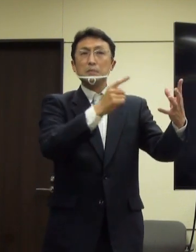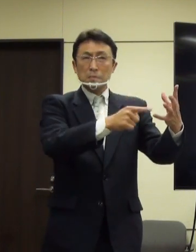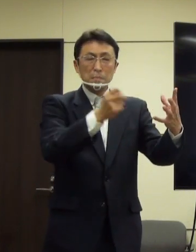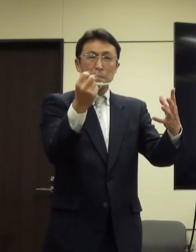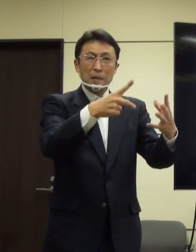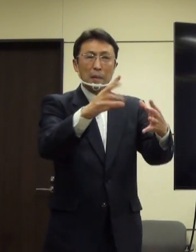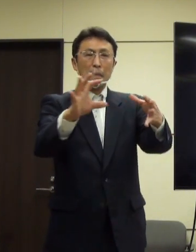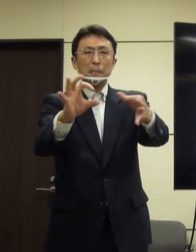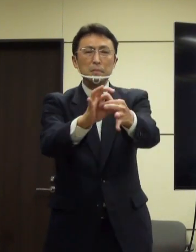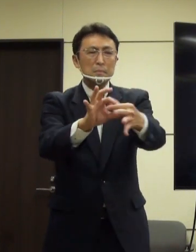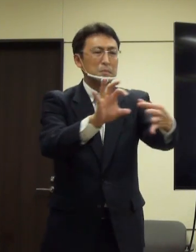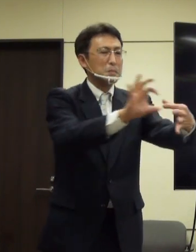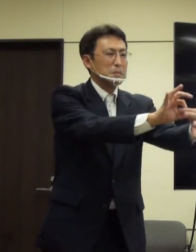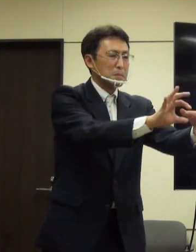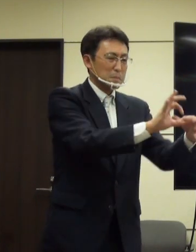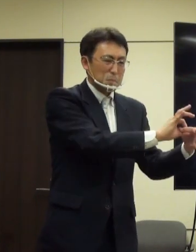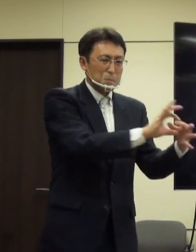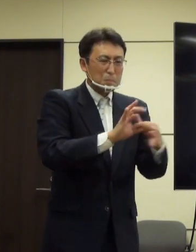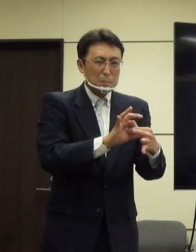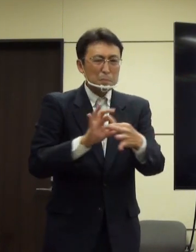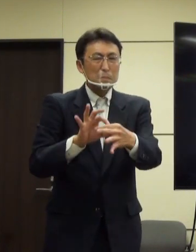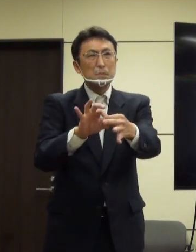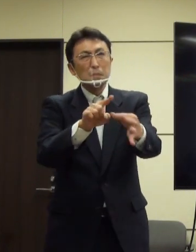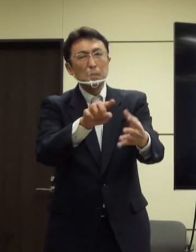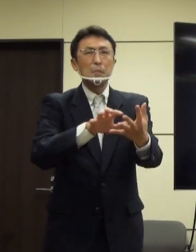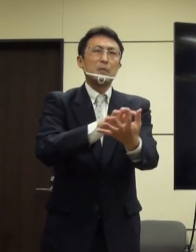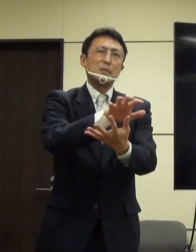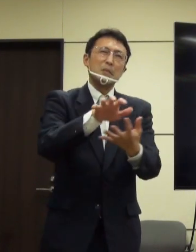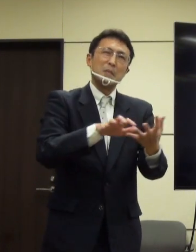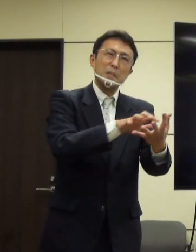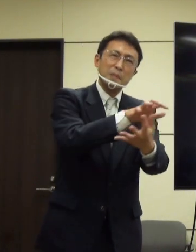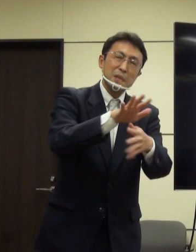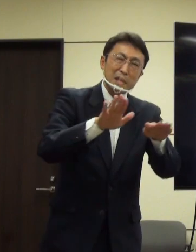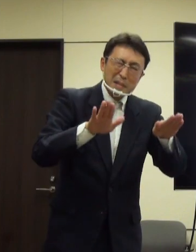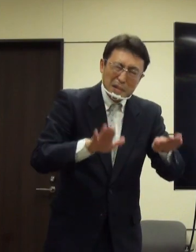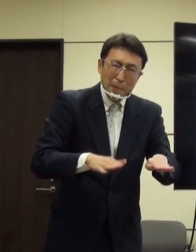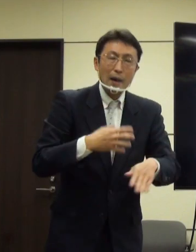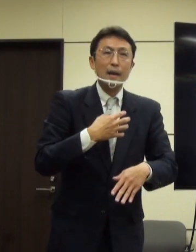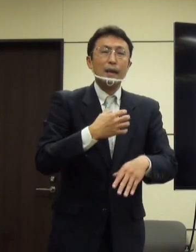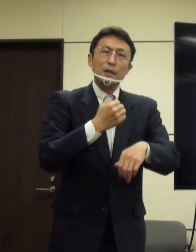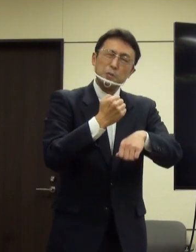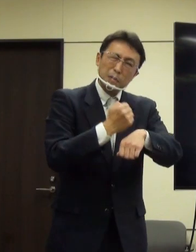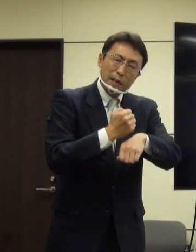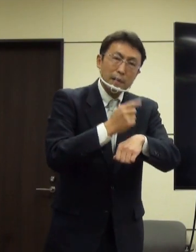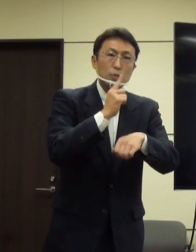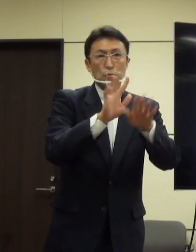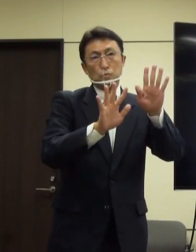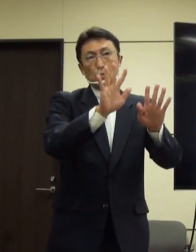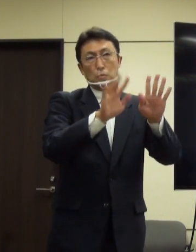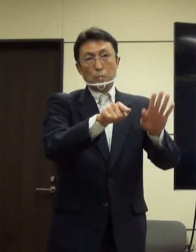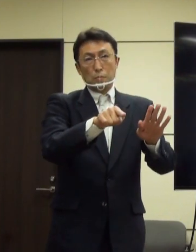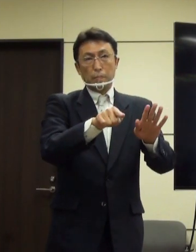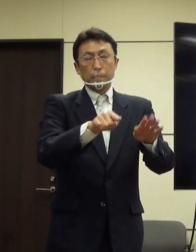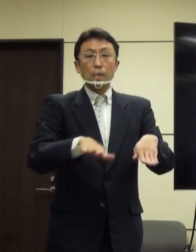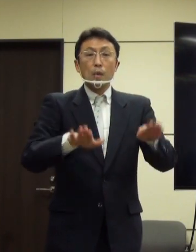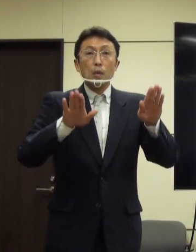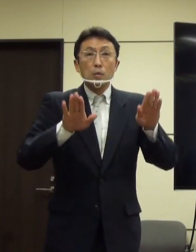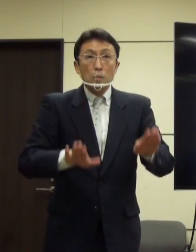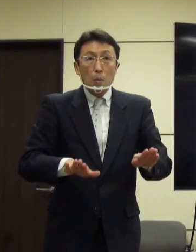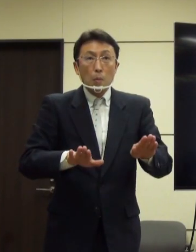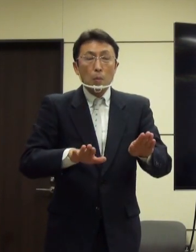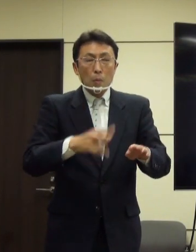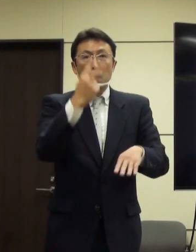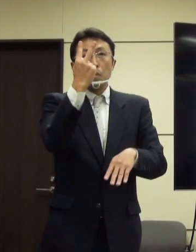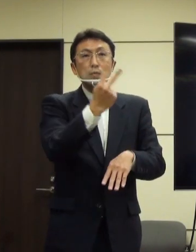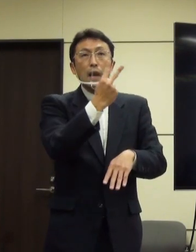んですねなかなか今日さが難航しておりますその点では今日発表の2名がとてもこれ